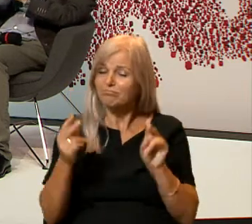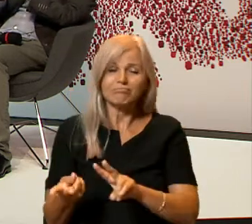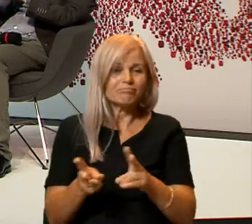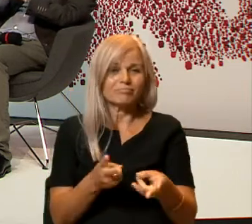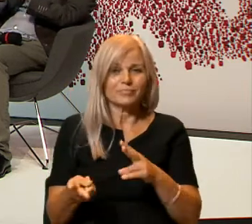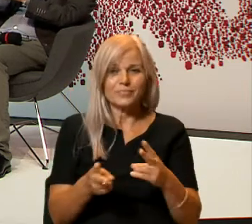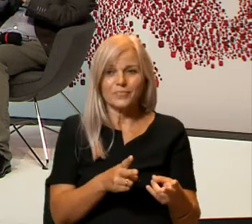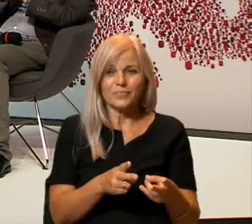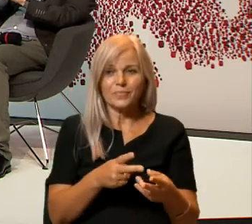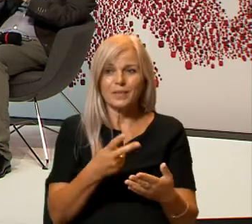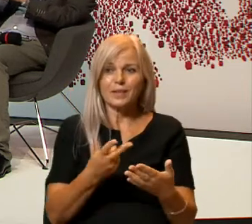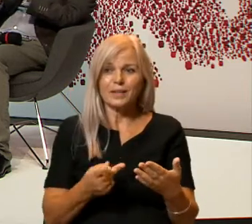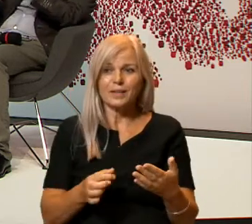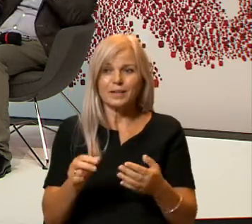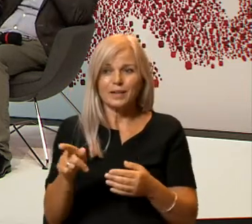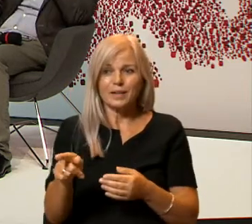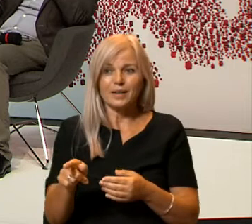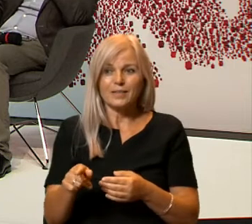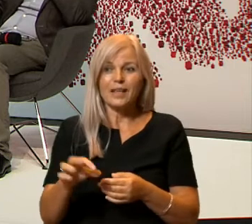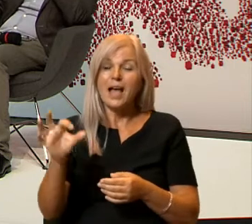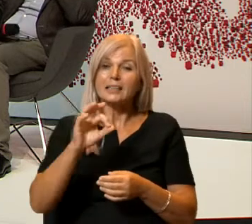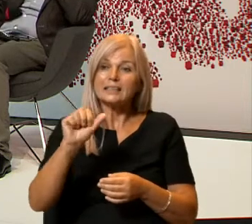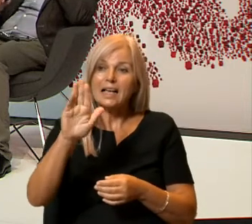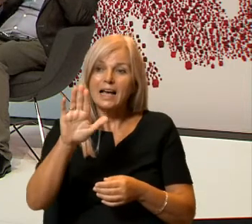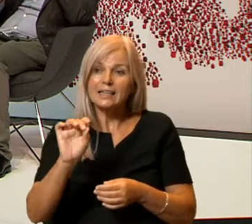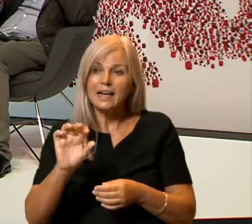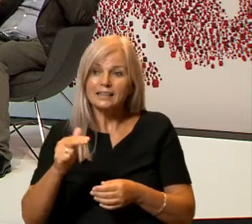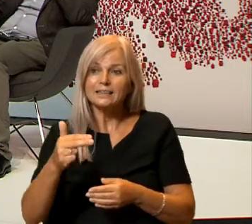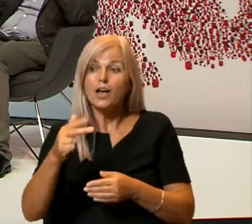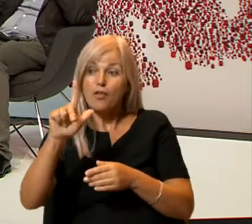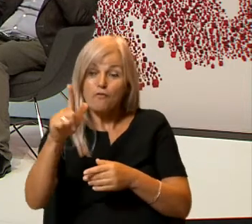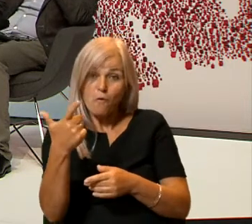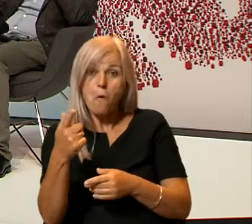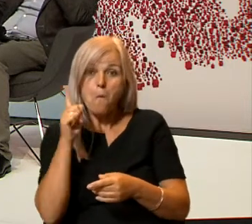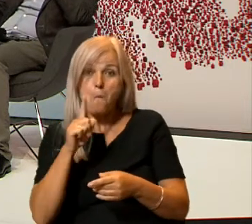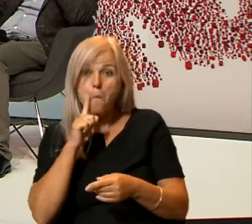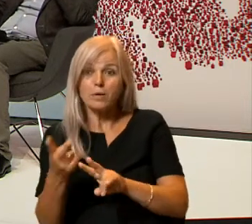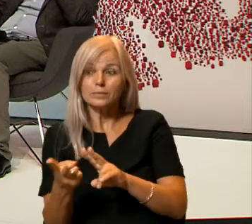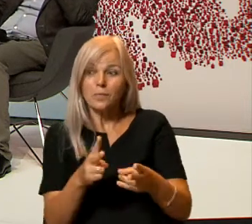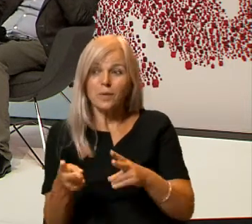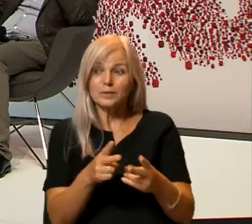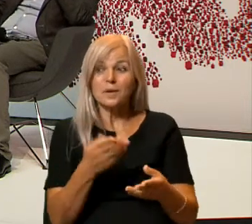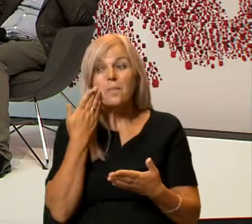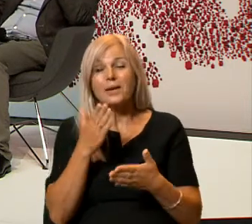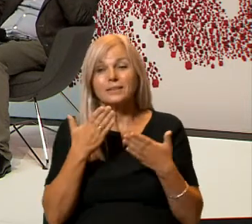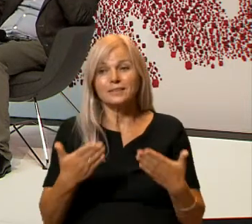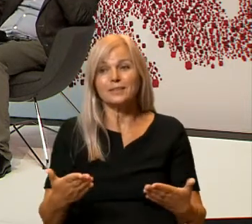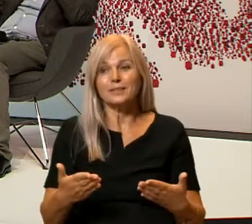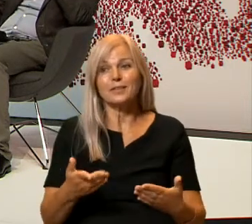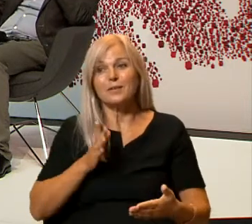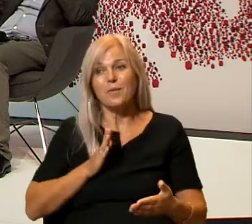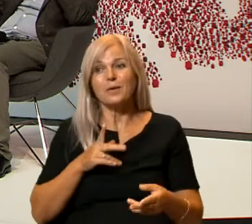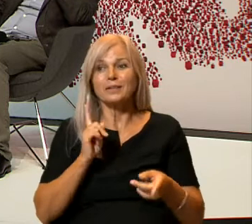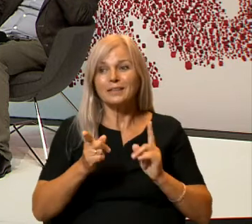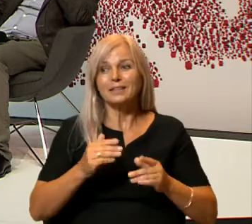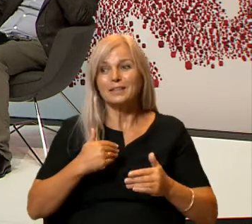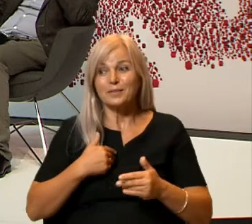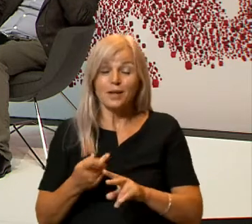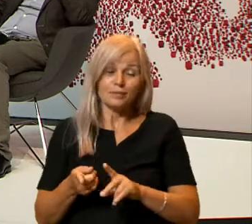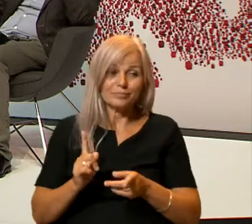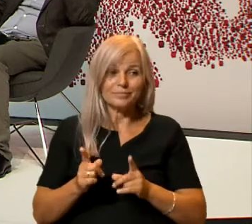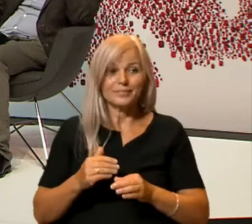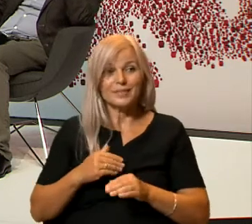Pan Konrad Hańczuk i pan Piotr Sagan, bardzo panom dziękujemy, bo rzeczywiście w tym momencie przyspieszenia nie jest łatwo pewnie